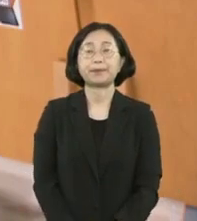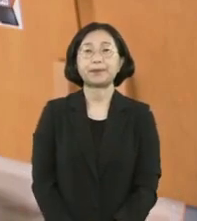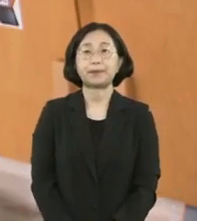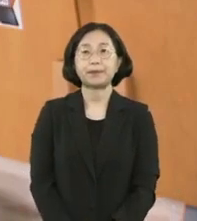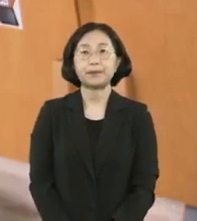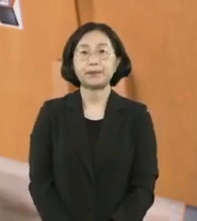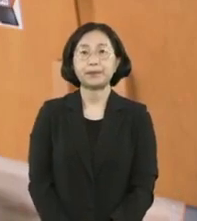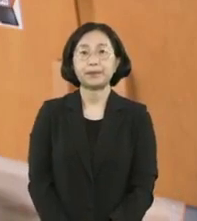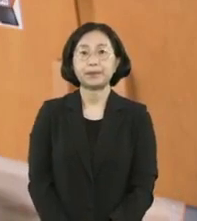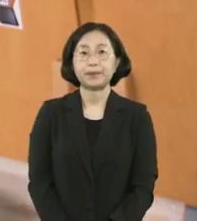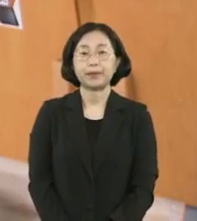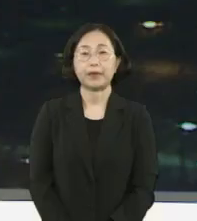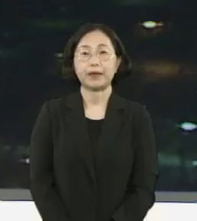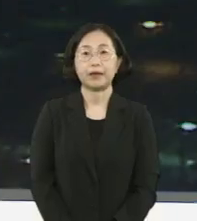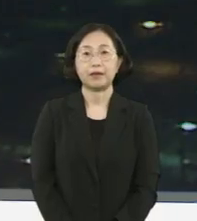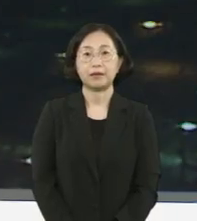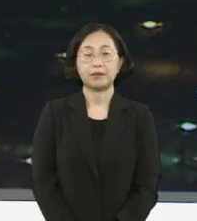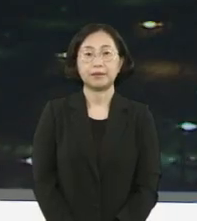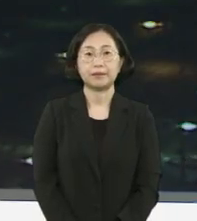이경은입니다.